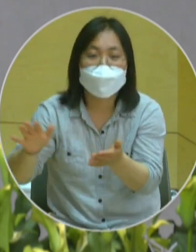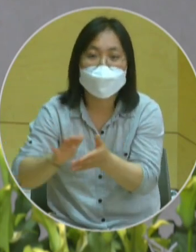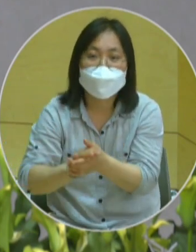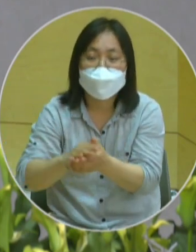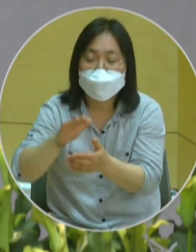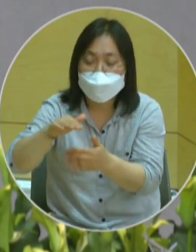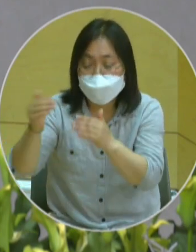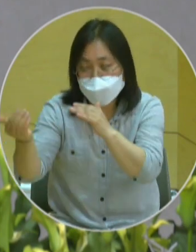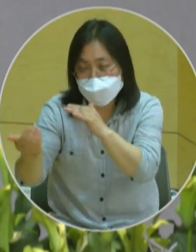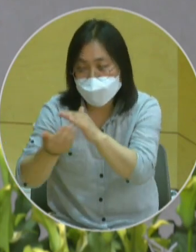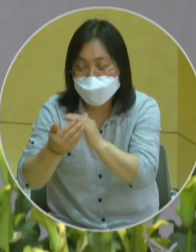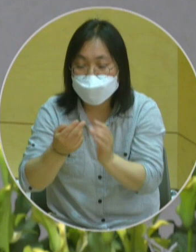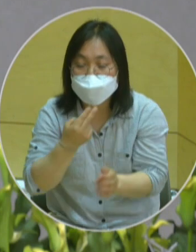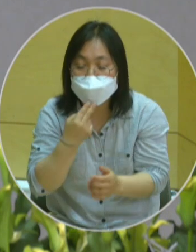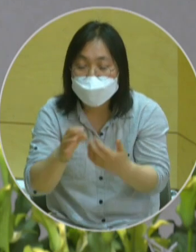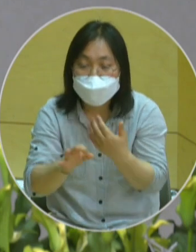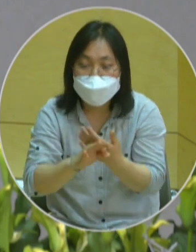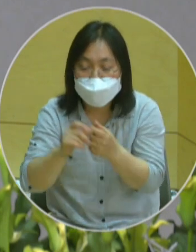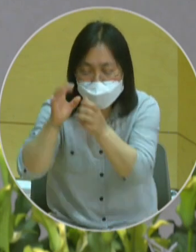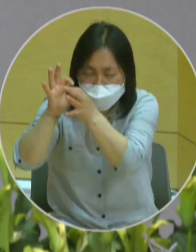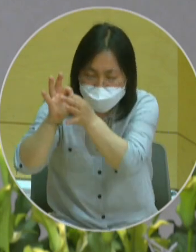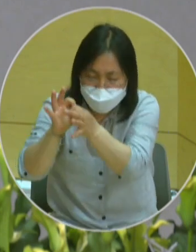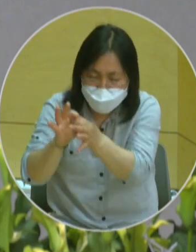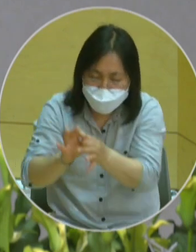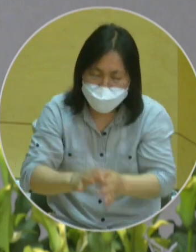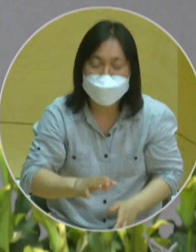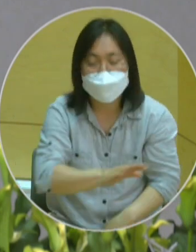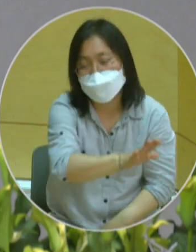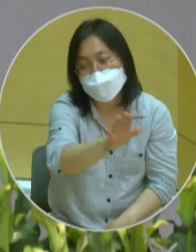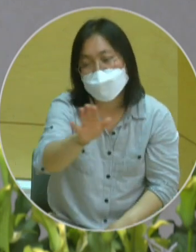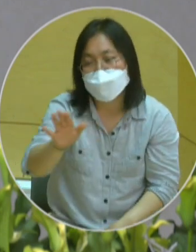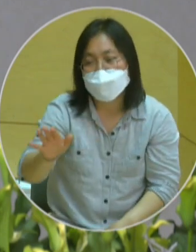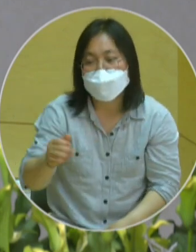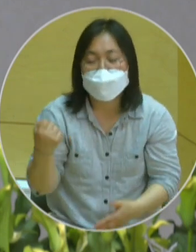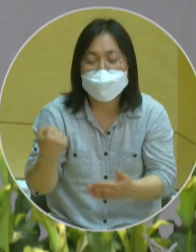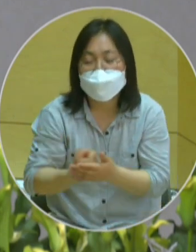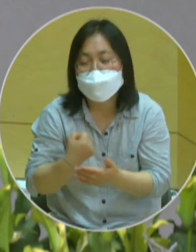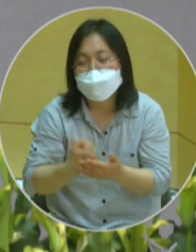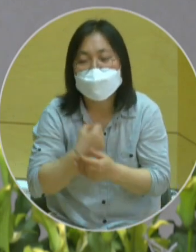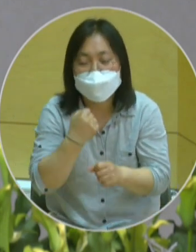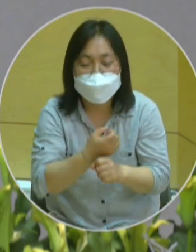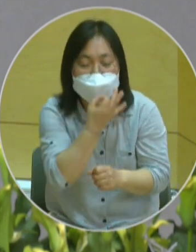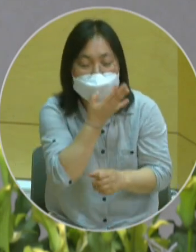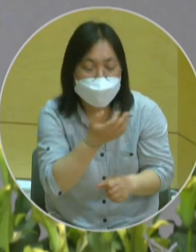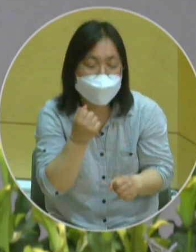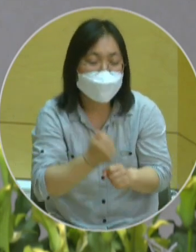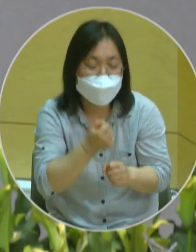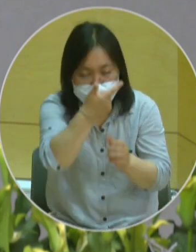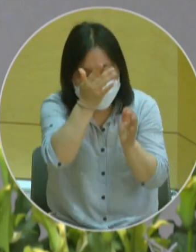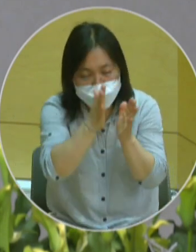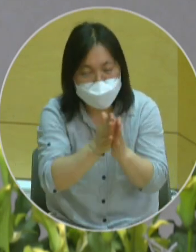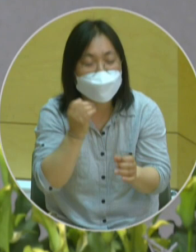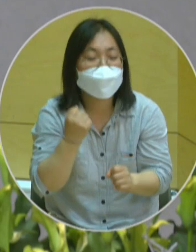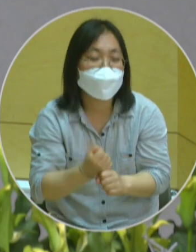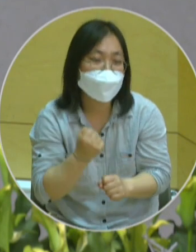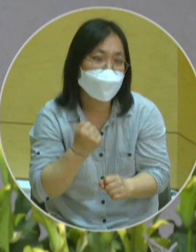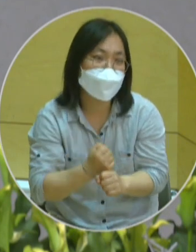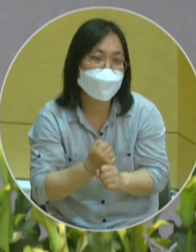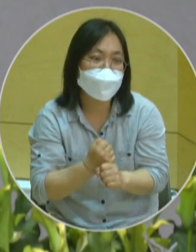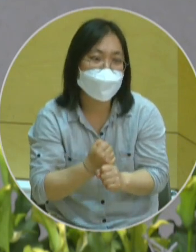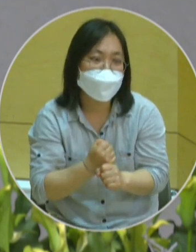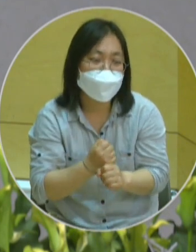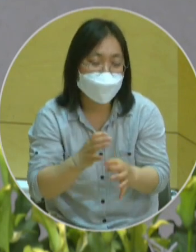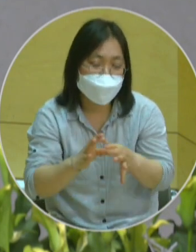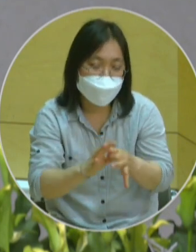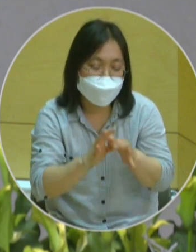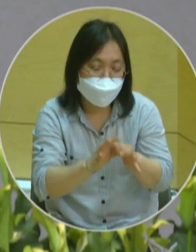그리고 그것이 되지 않을 때는 계속 우리에게 안타깝게 만들고 힘들게 만들고 기도하게 만들고 끈을